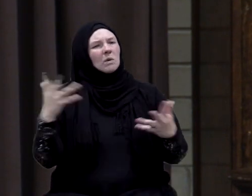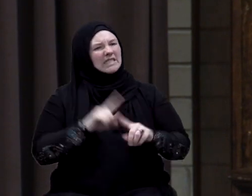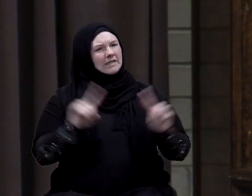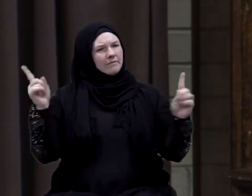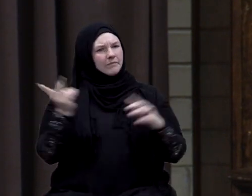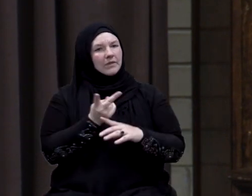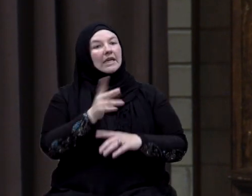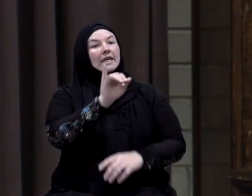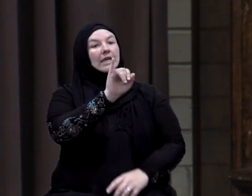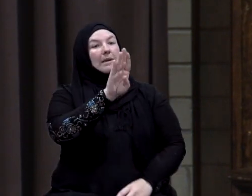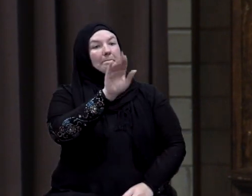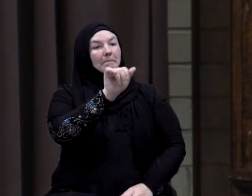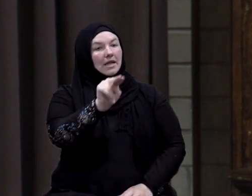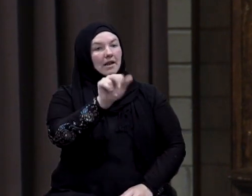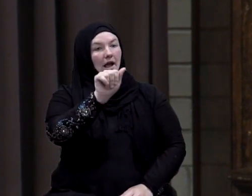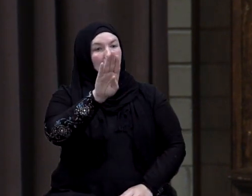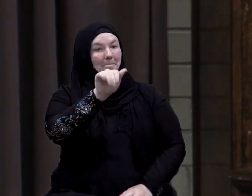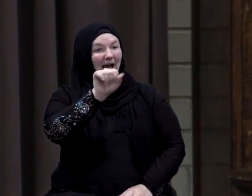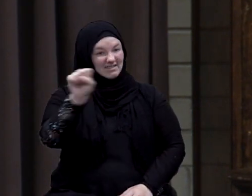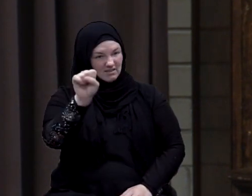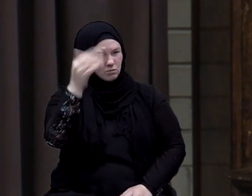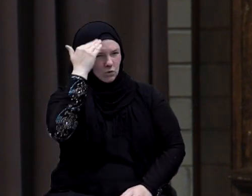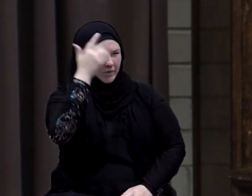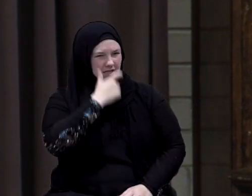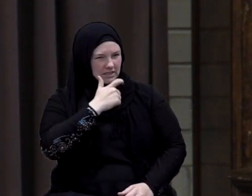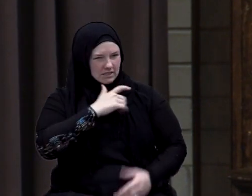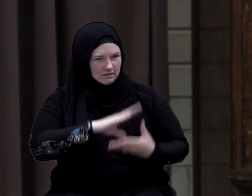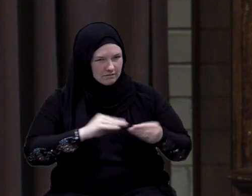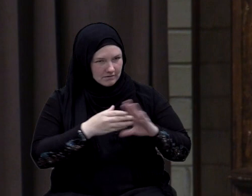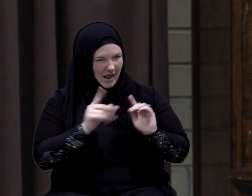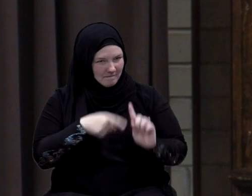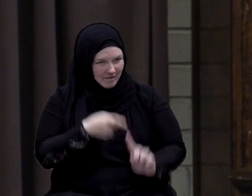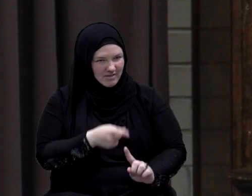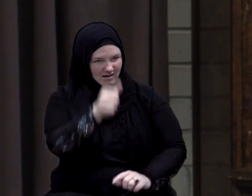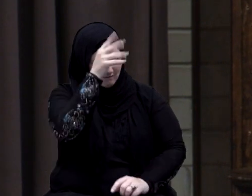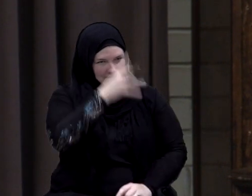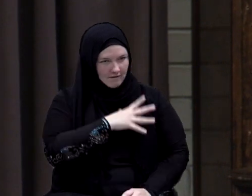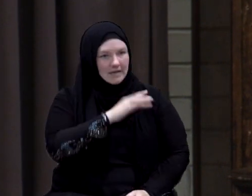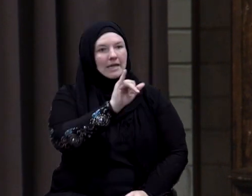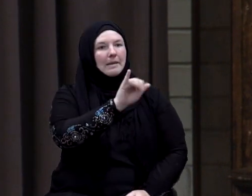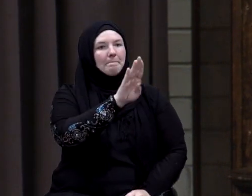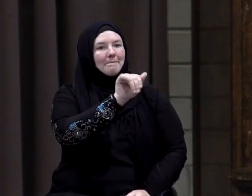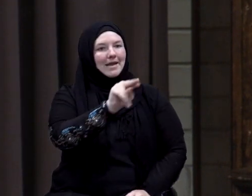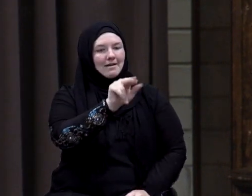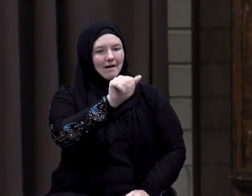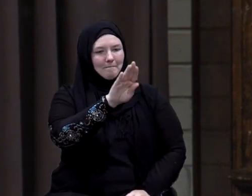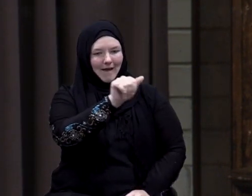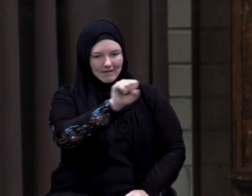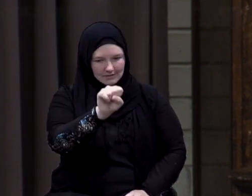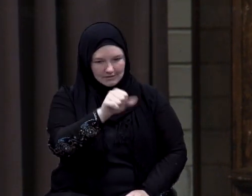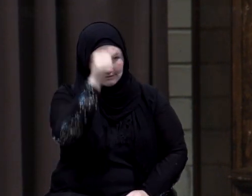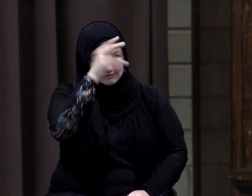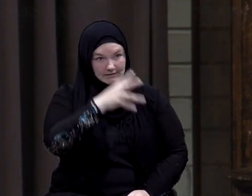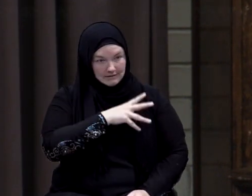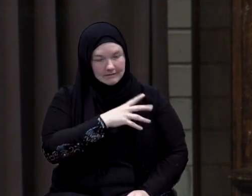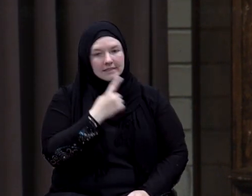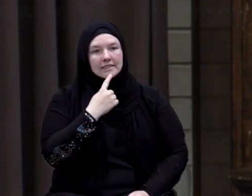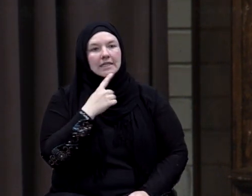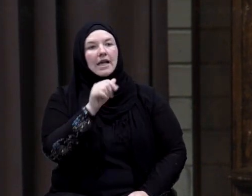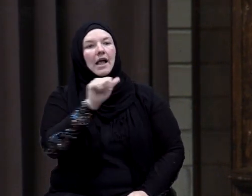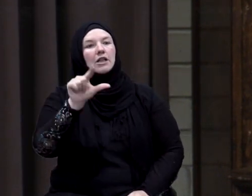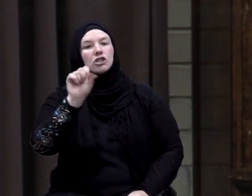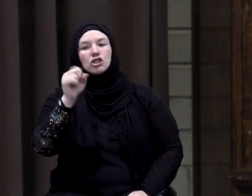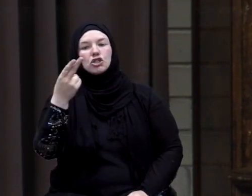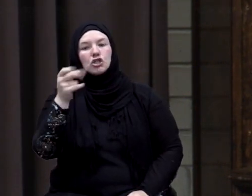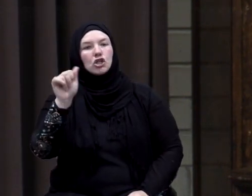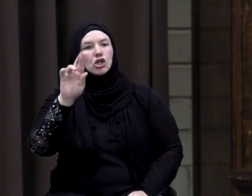Ibn Abbas says, مَنْ لَمْ يَشْكُرِ النَّاسِ لَمْ يَشْكُرِ اللَّهِ. الشكر